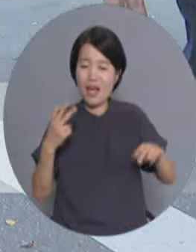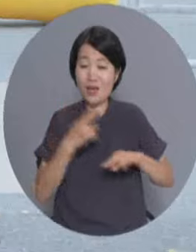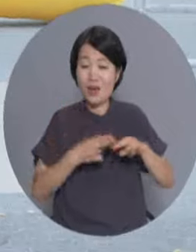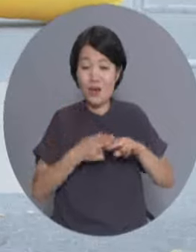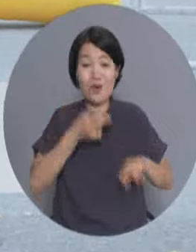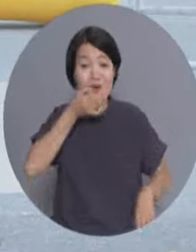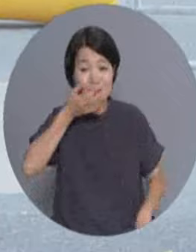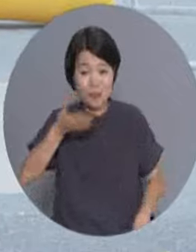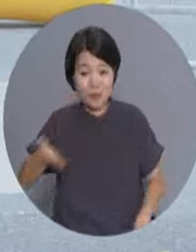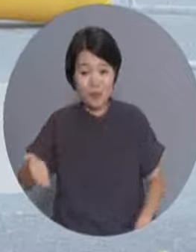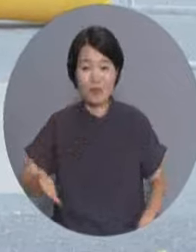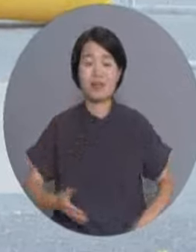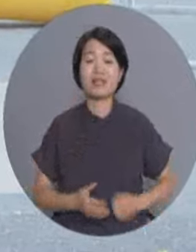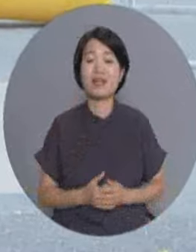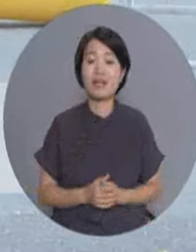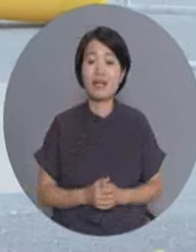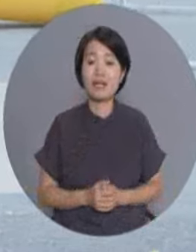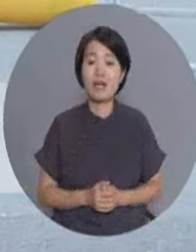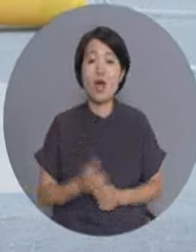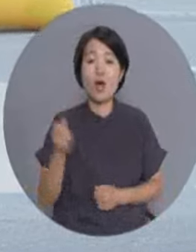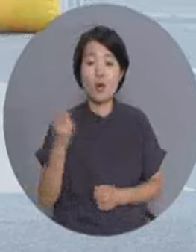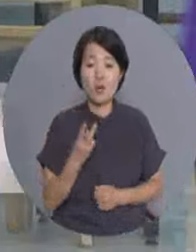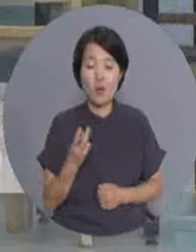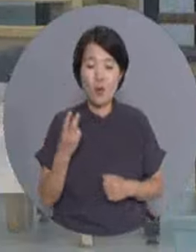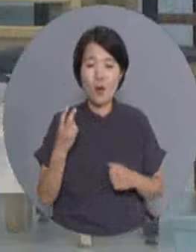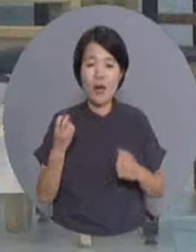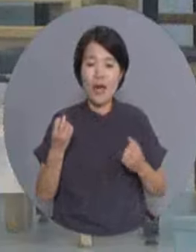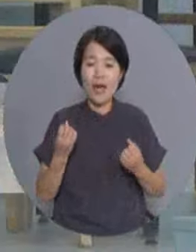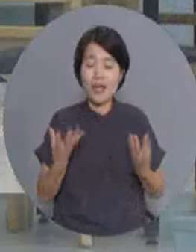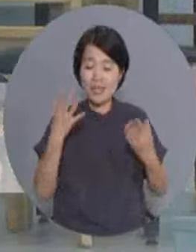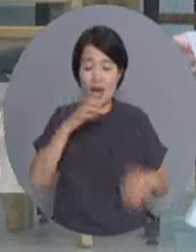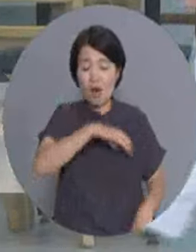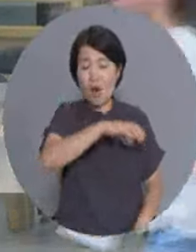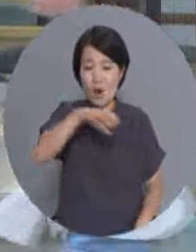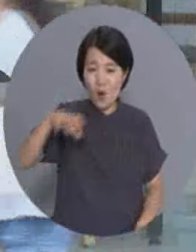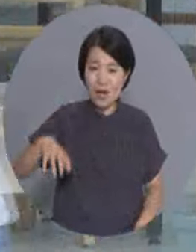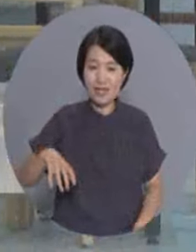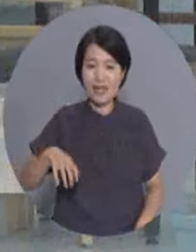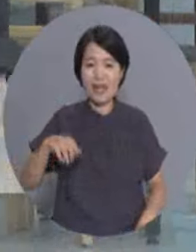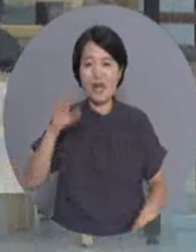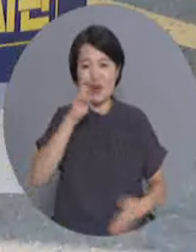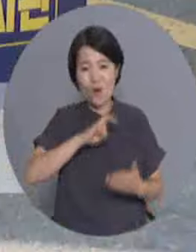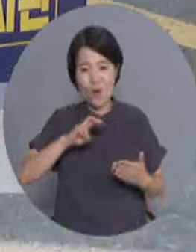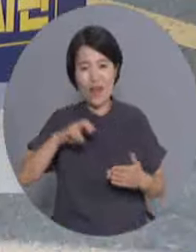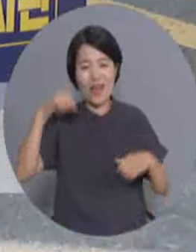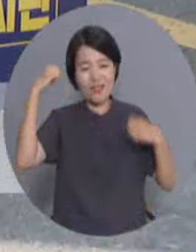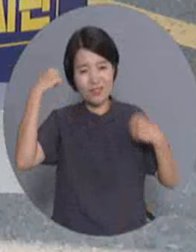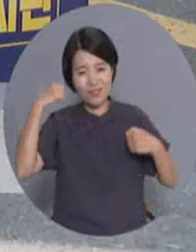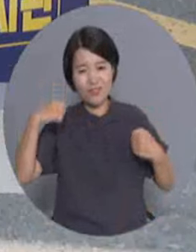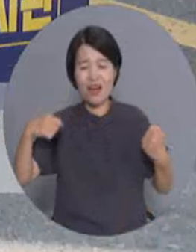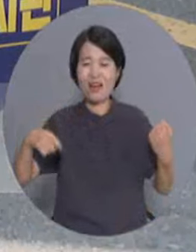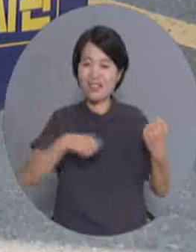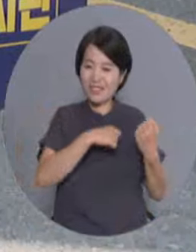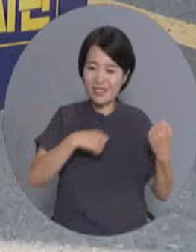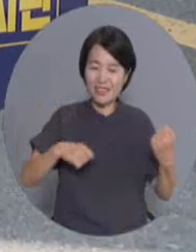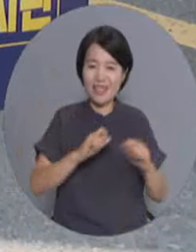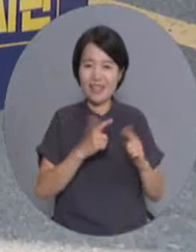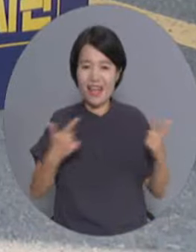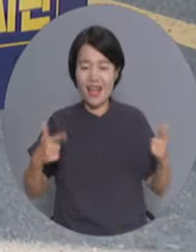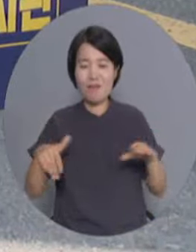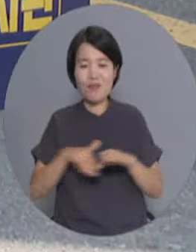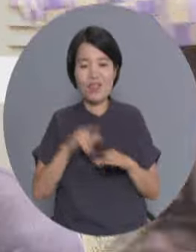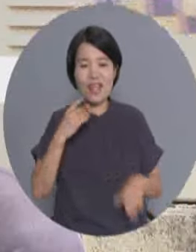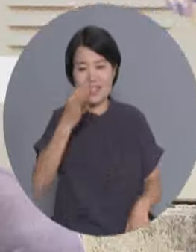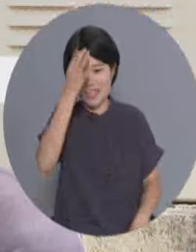요리들도 선보입니다. 이와 함께 행사장 곳곳에서 버스킹과 서커스, 연극과 연주회 등 다양한